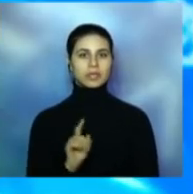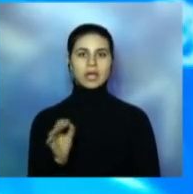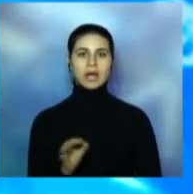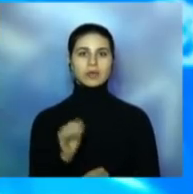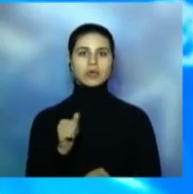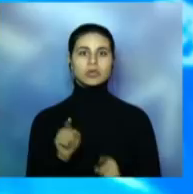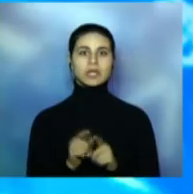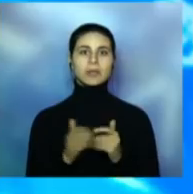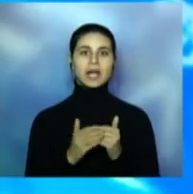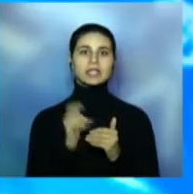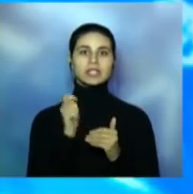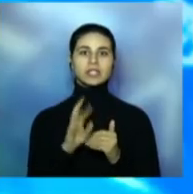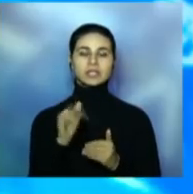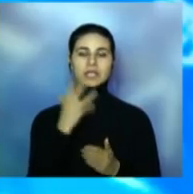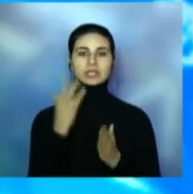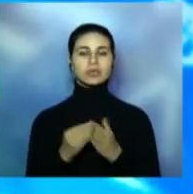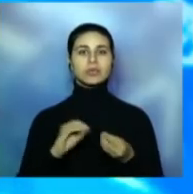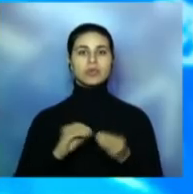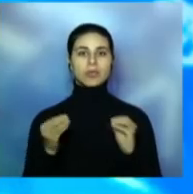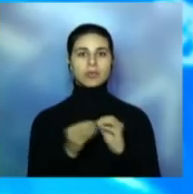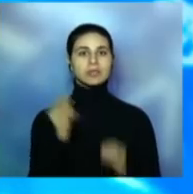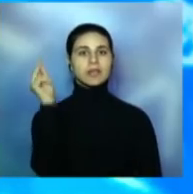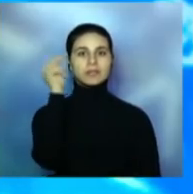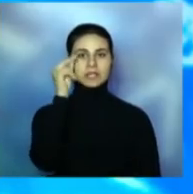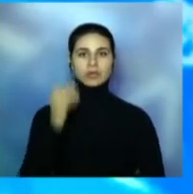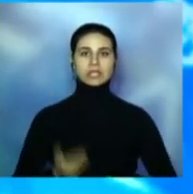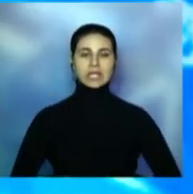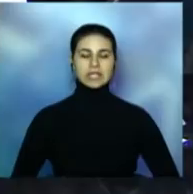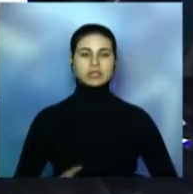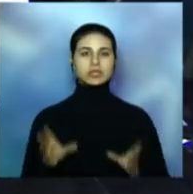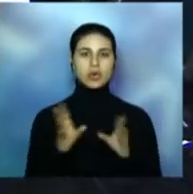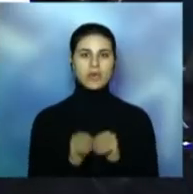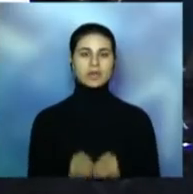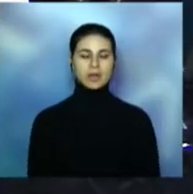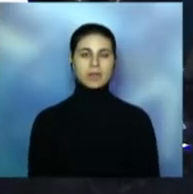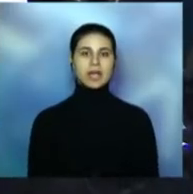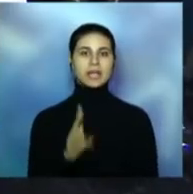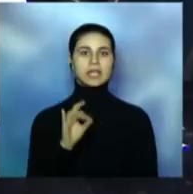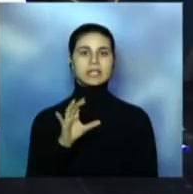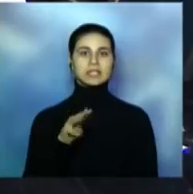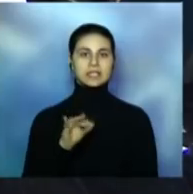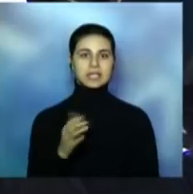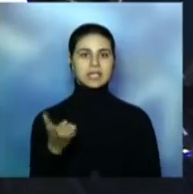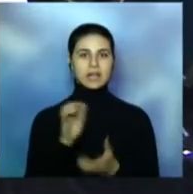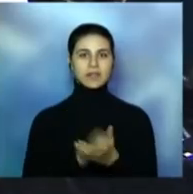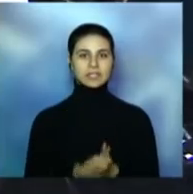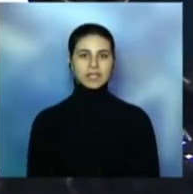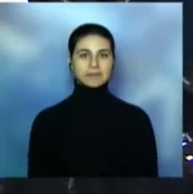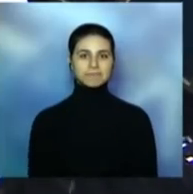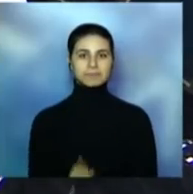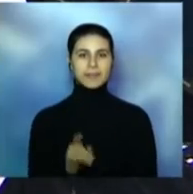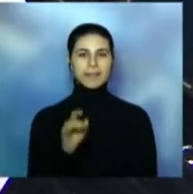როგორც განაჩენი და საკუთარ პრობლემებთან ვისწავლოთ თანაცხოვრება. კრისტი, გაგვაცანი. უფრო